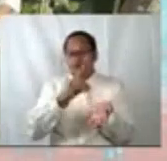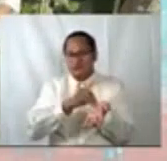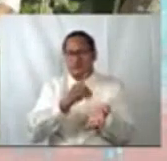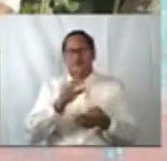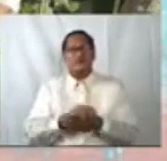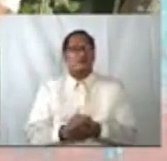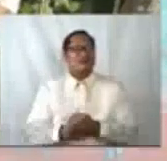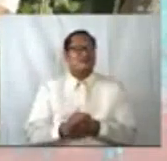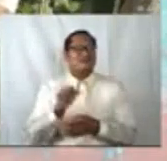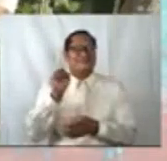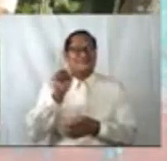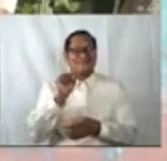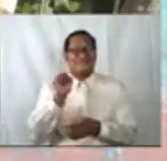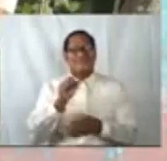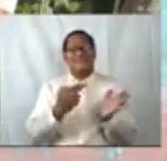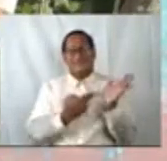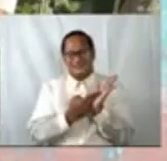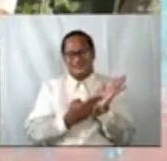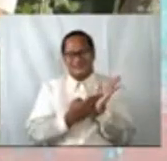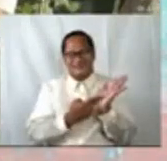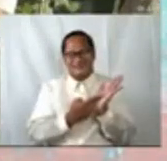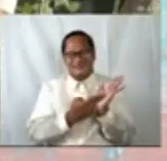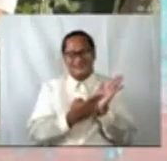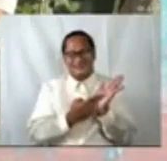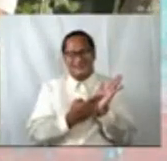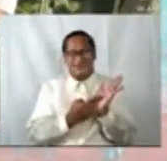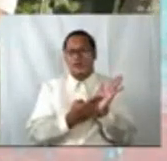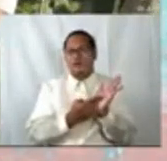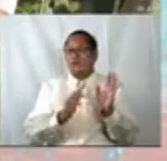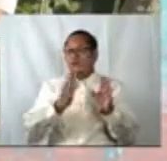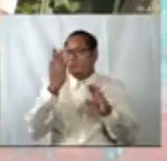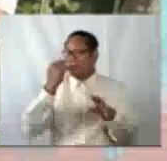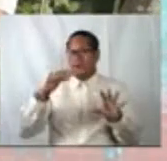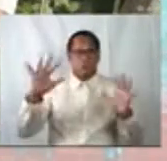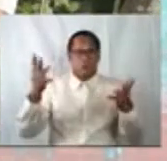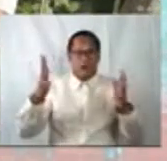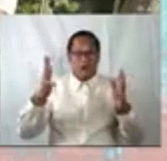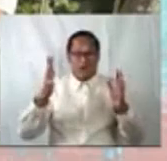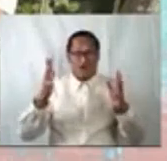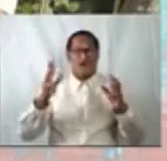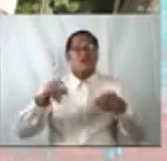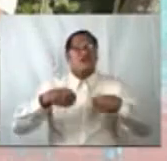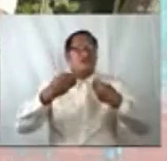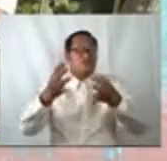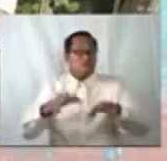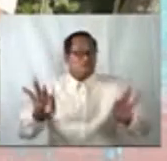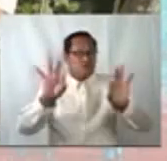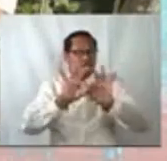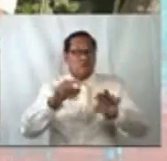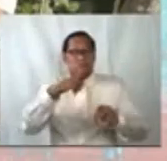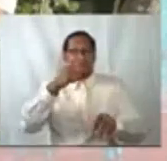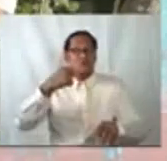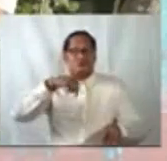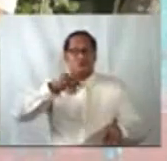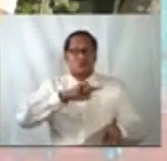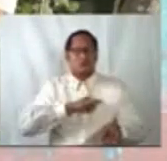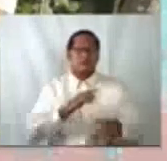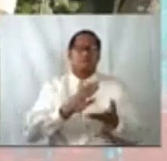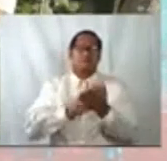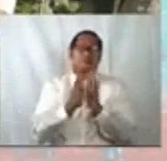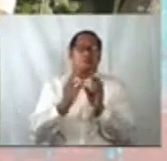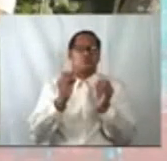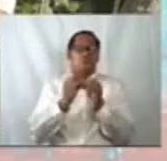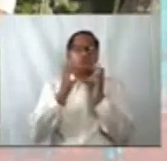lang, kaya ho hindi na ho natin pinapahalagahan ang araw ng kasarinlan, sapagkat naging masyadong practical po tayo. Ano